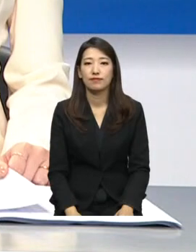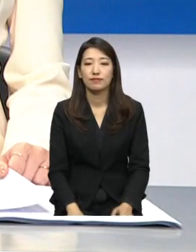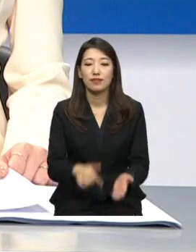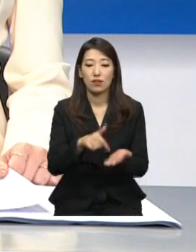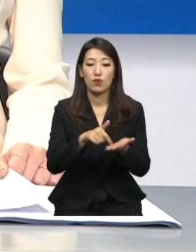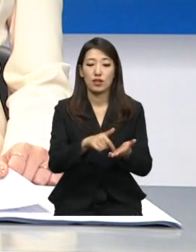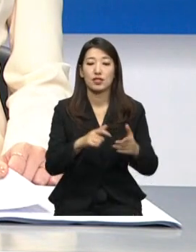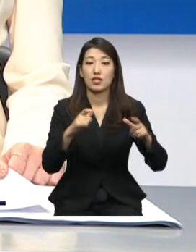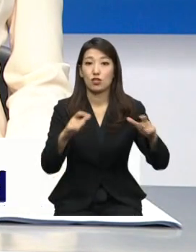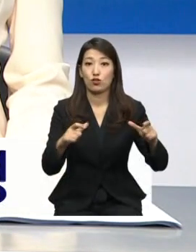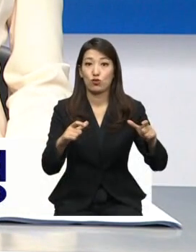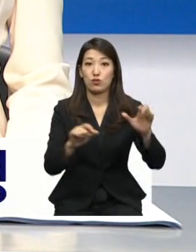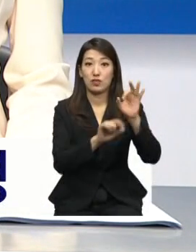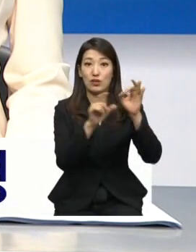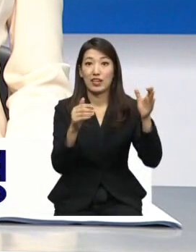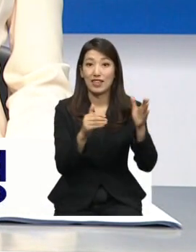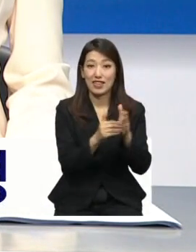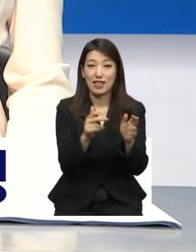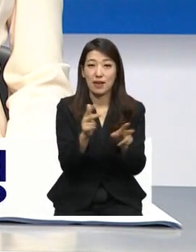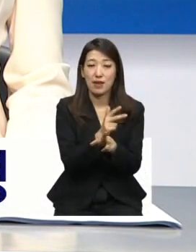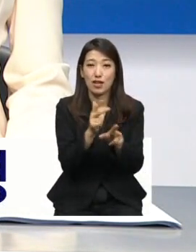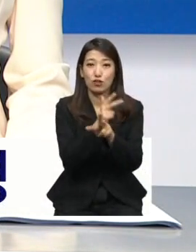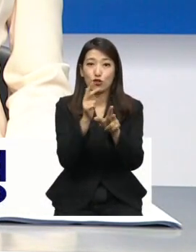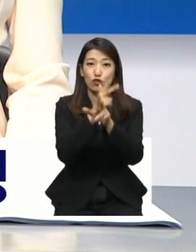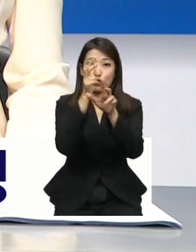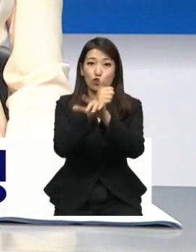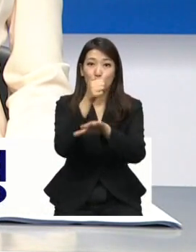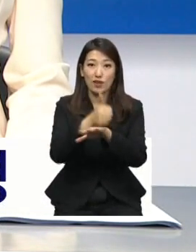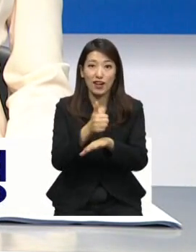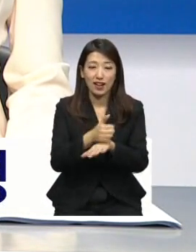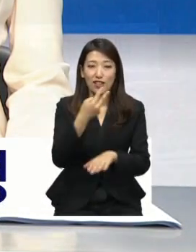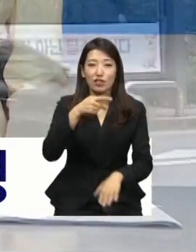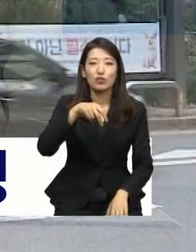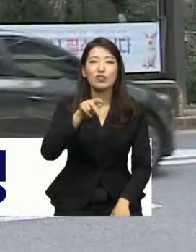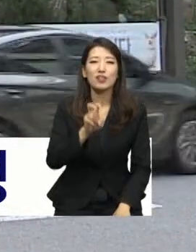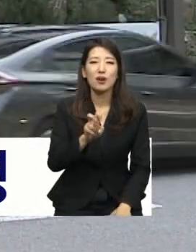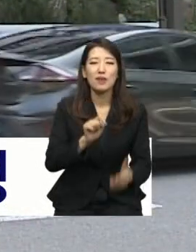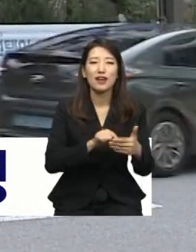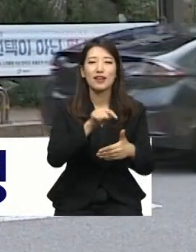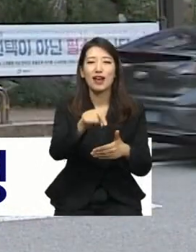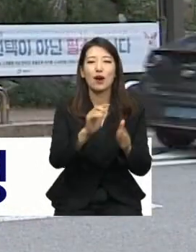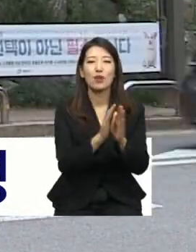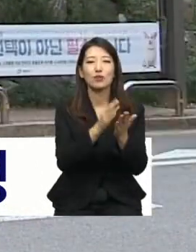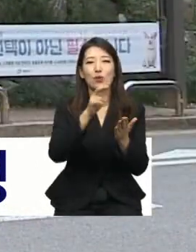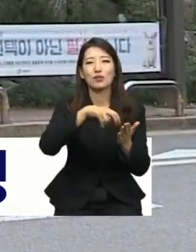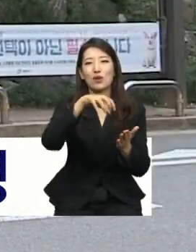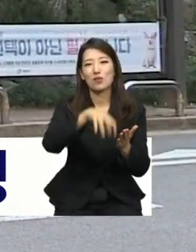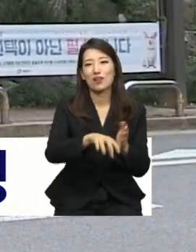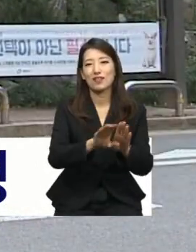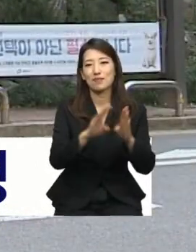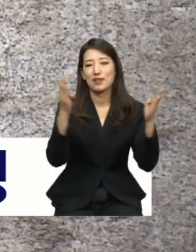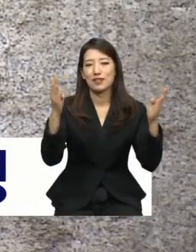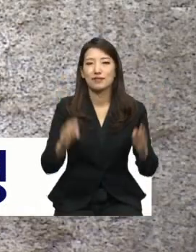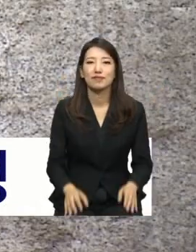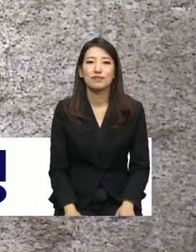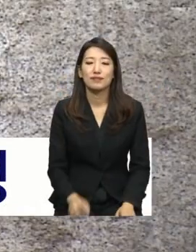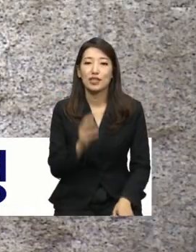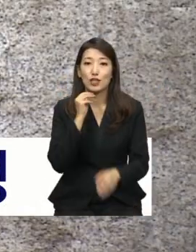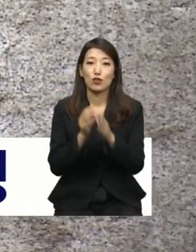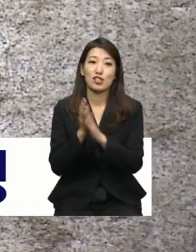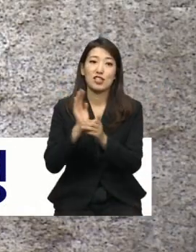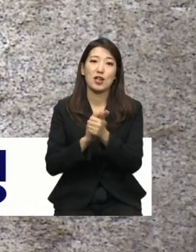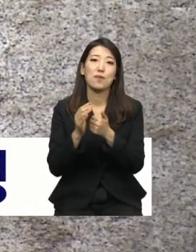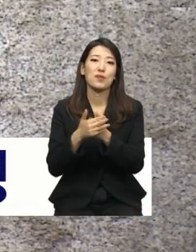광진구가 오는 10월까지 매주 주말마다 뚝섬 한강공원에서 야외 도서관을 운영합니다 서울시 협력 사업으로